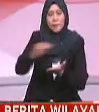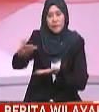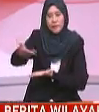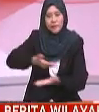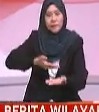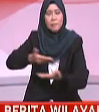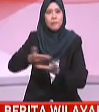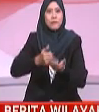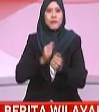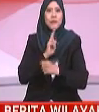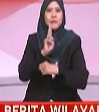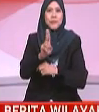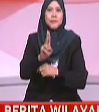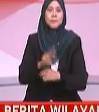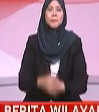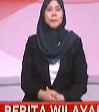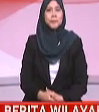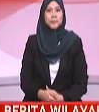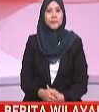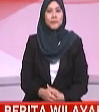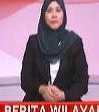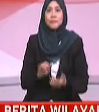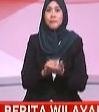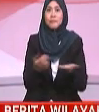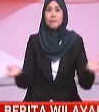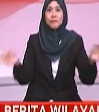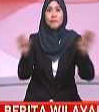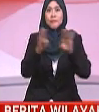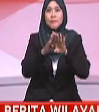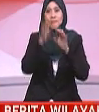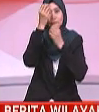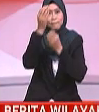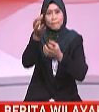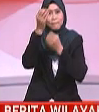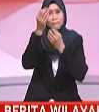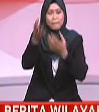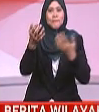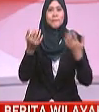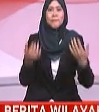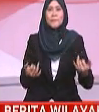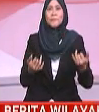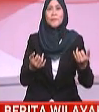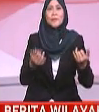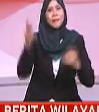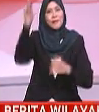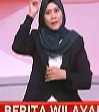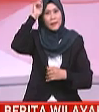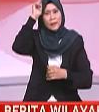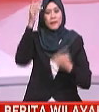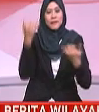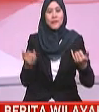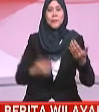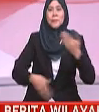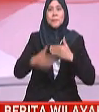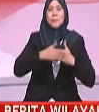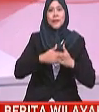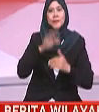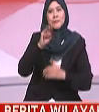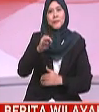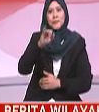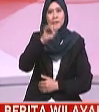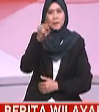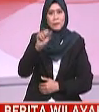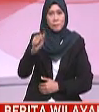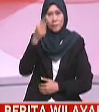agama. Laporan itu menutup perkembangan semasa dari negeri Cik Siti Wan Kembang. Kembali semula bersama Miza selepas ini